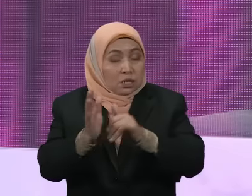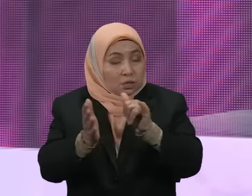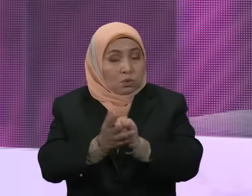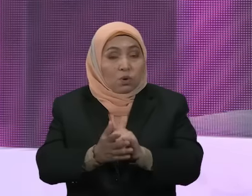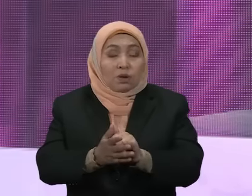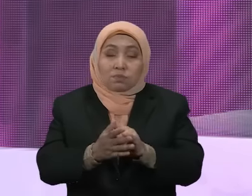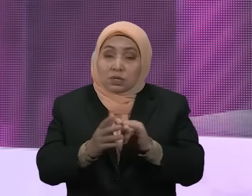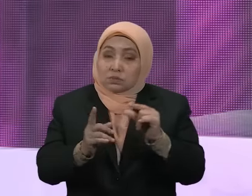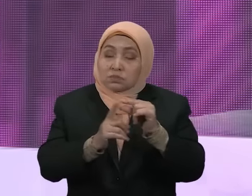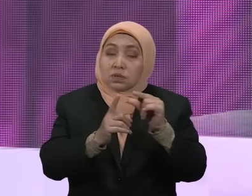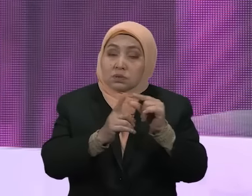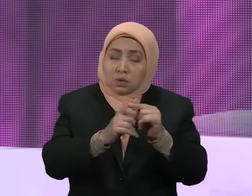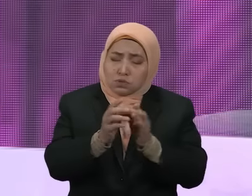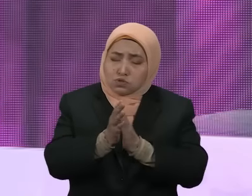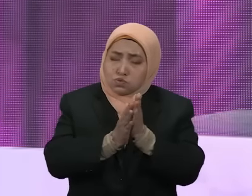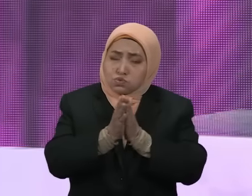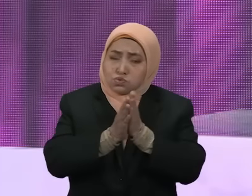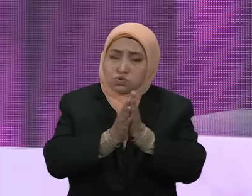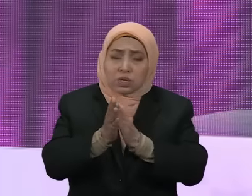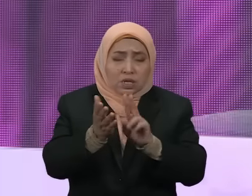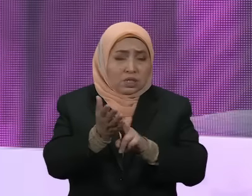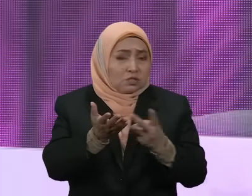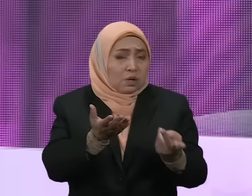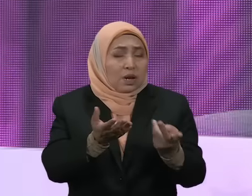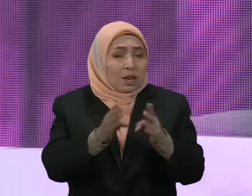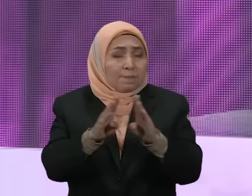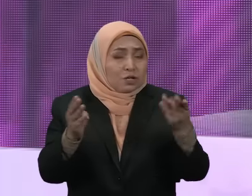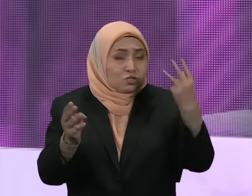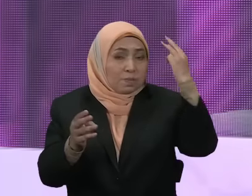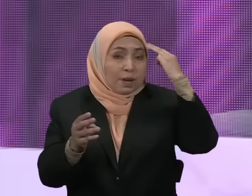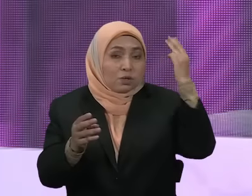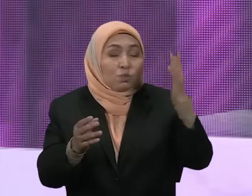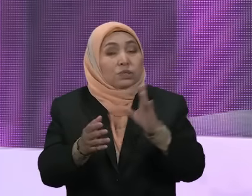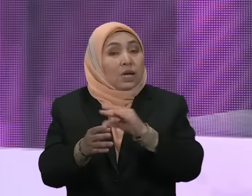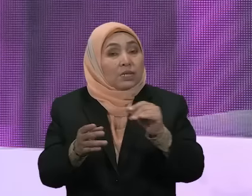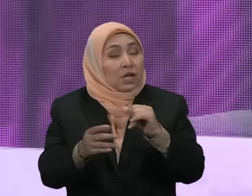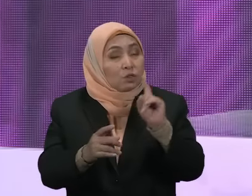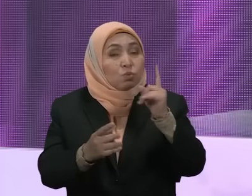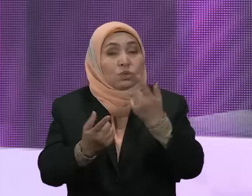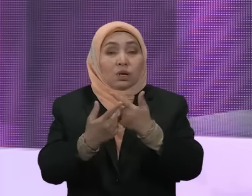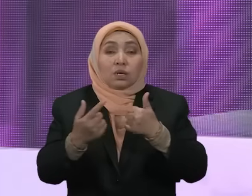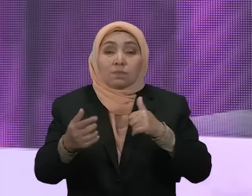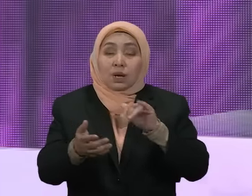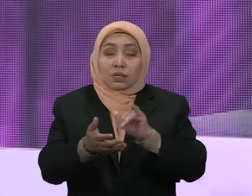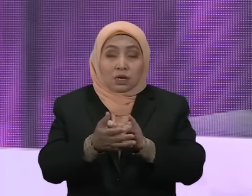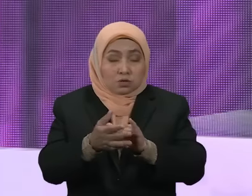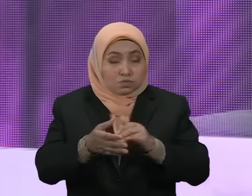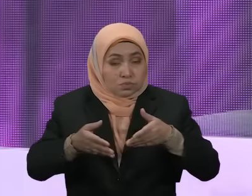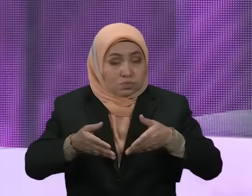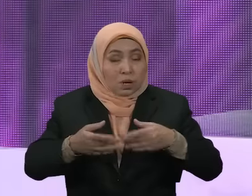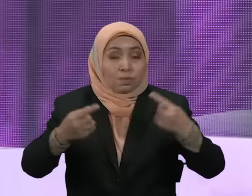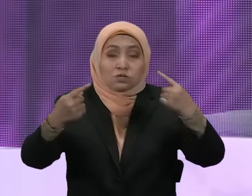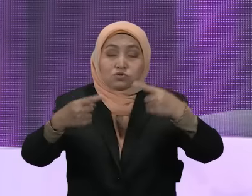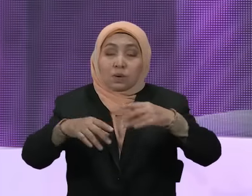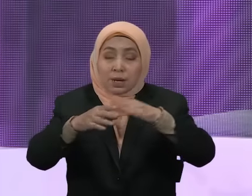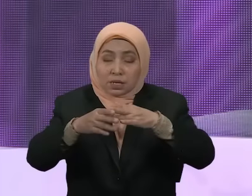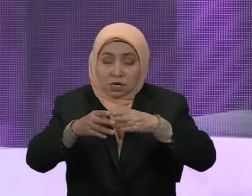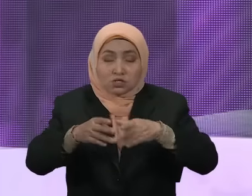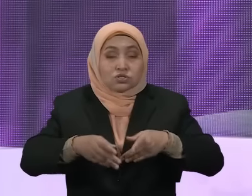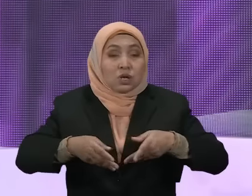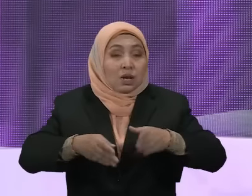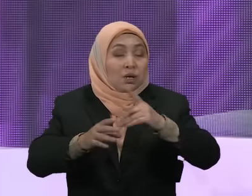jihad, bersungguh-sungguh kalau kita terjemahkan ke dalam bahasa Melayu, Ustaz, ya. Dan salah satu daripada jihad itu dia boleh bawa kepada